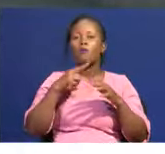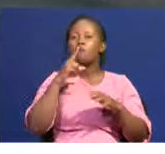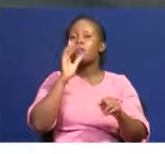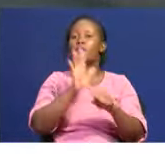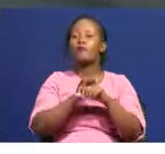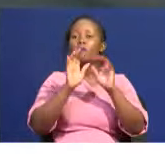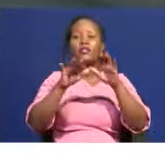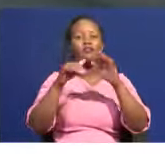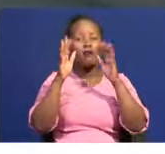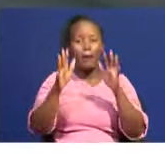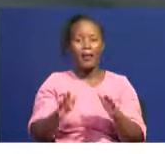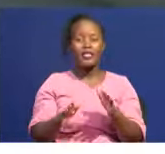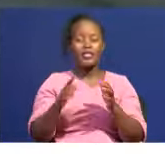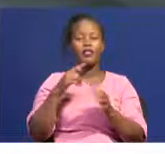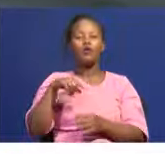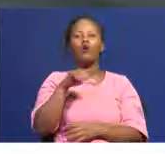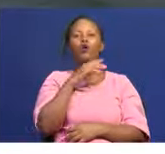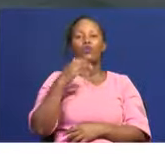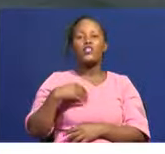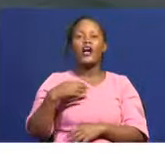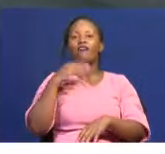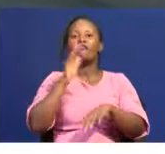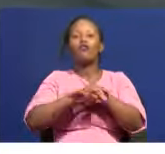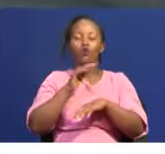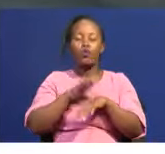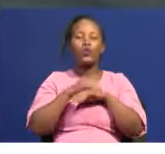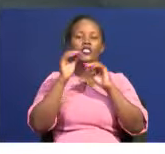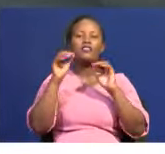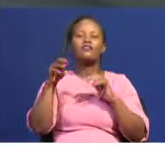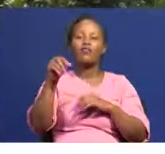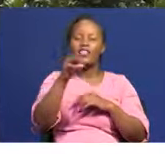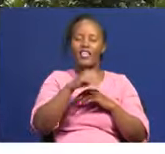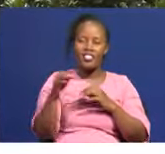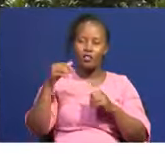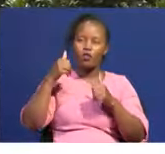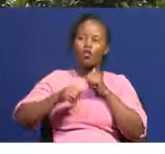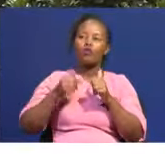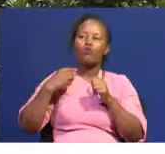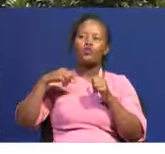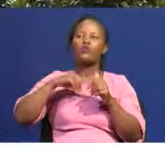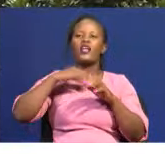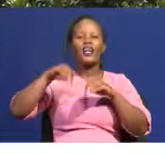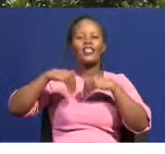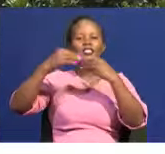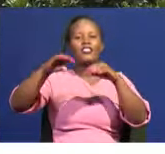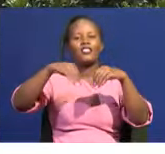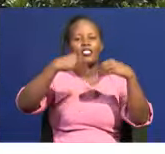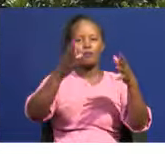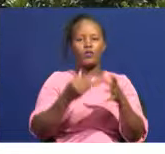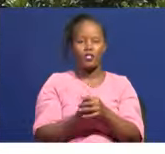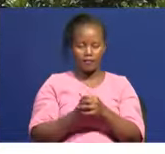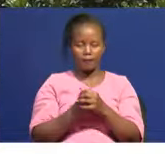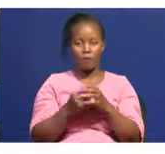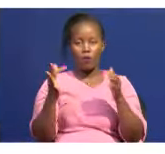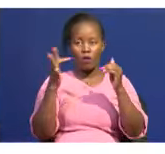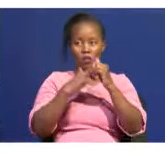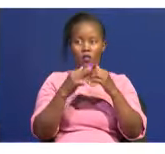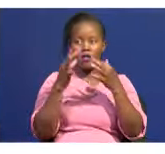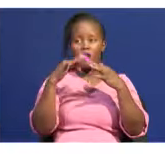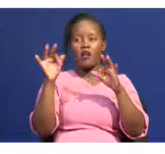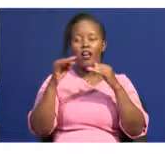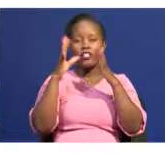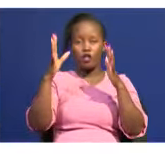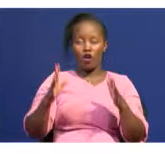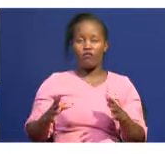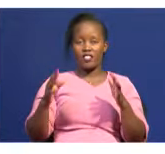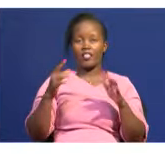good fertilizer. The fertilizer that we are distributing is okay. Maafisa wanane wa ngazi za juu wa shirika la ukadiriaji